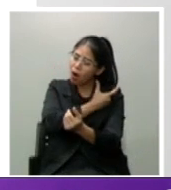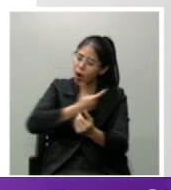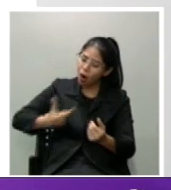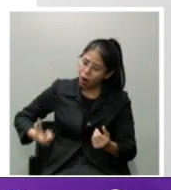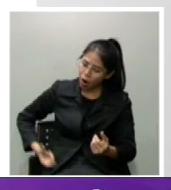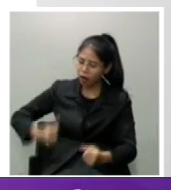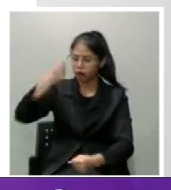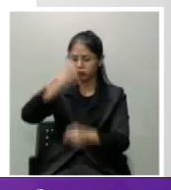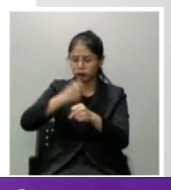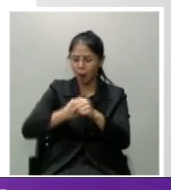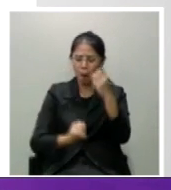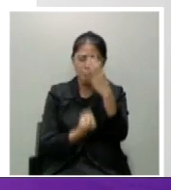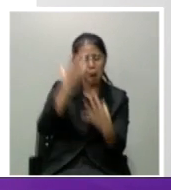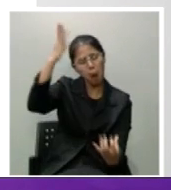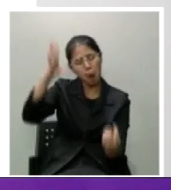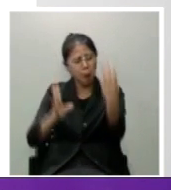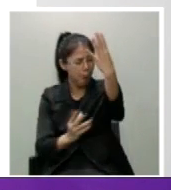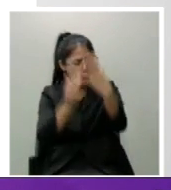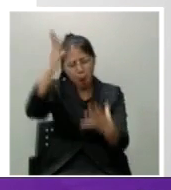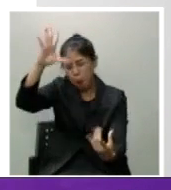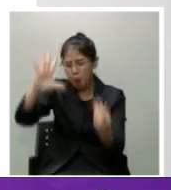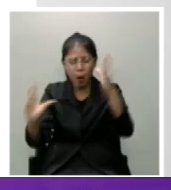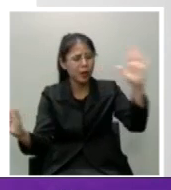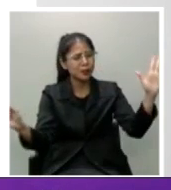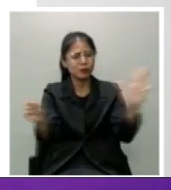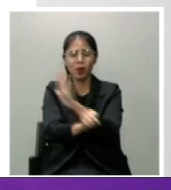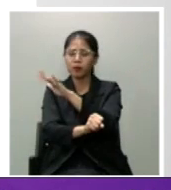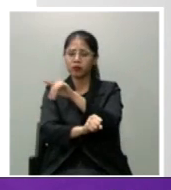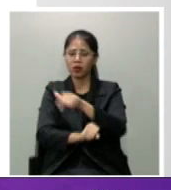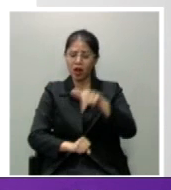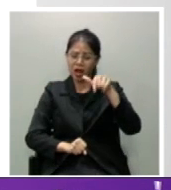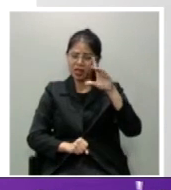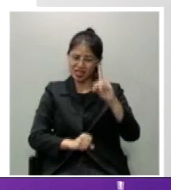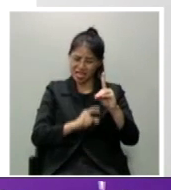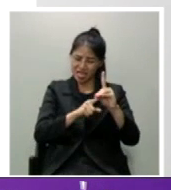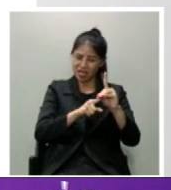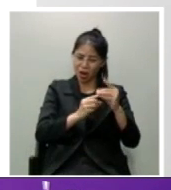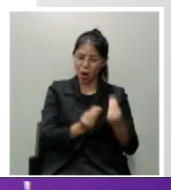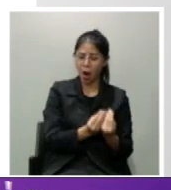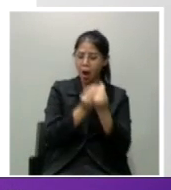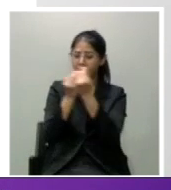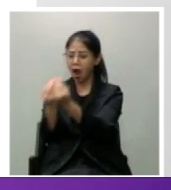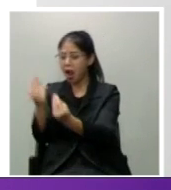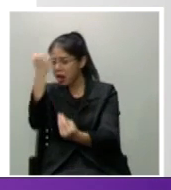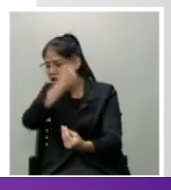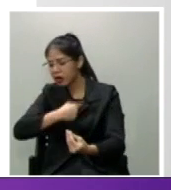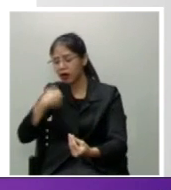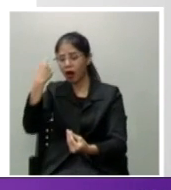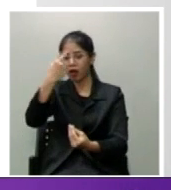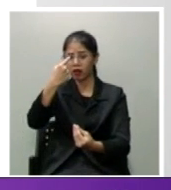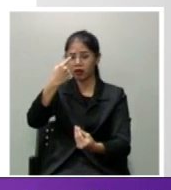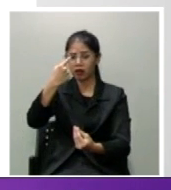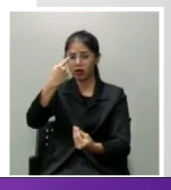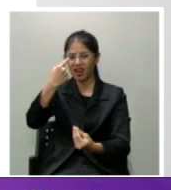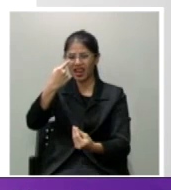าคือปลูกต้นไม้ให้เต็มไม่หมดใครจะเอาที่ดินโซนดีไปยกให้ใครว